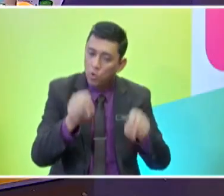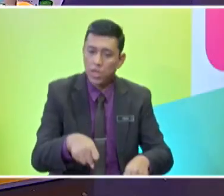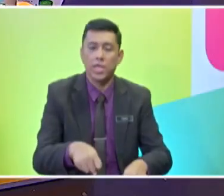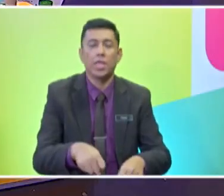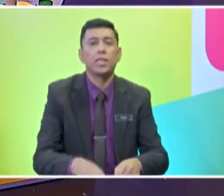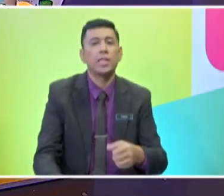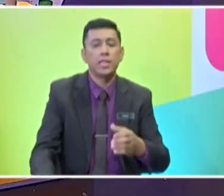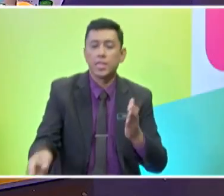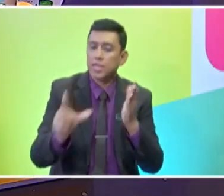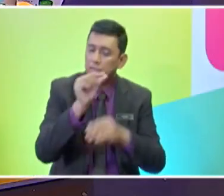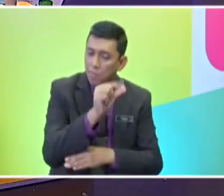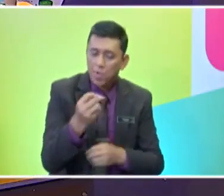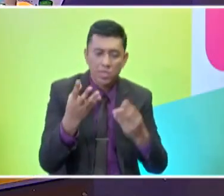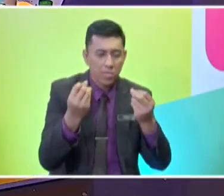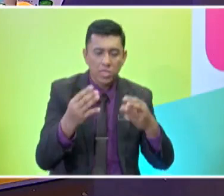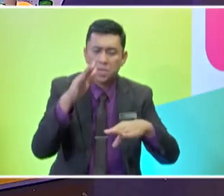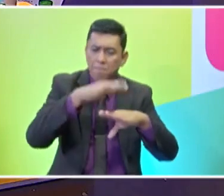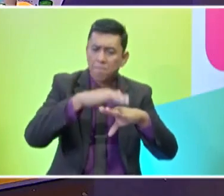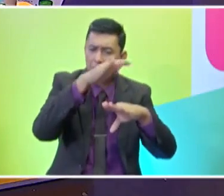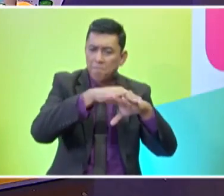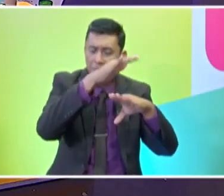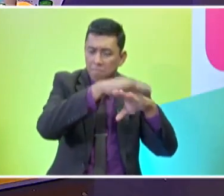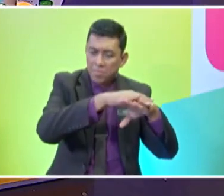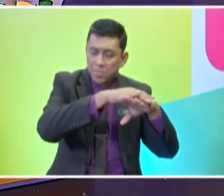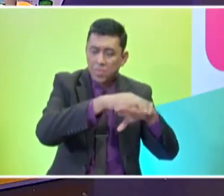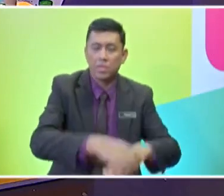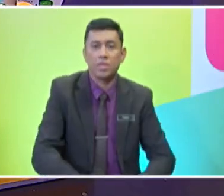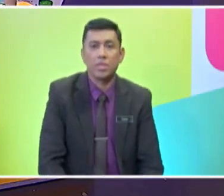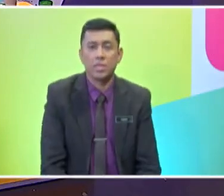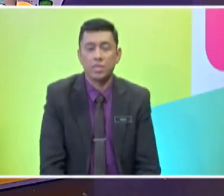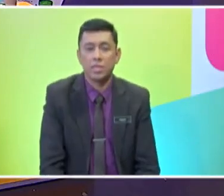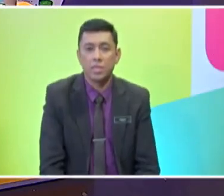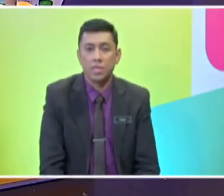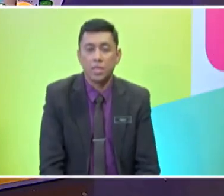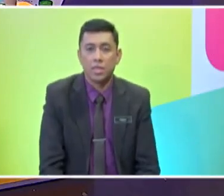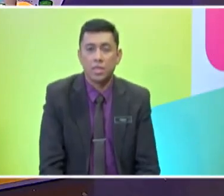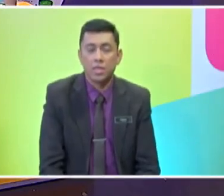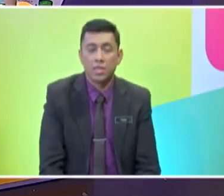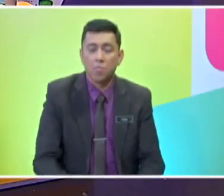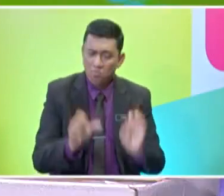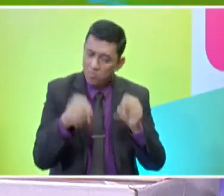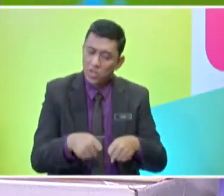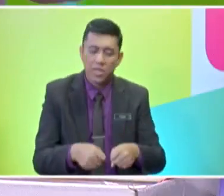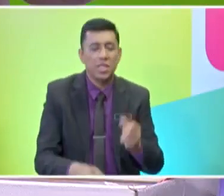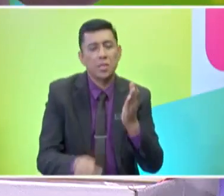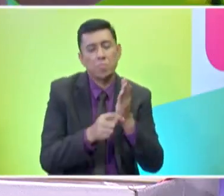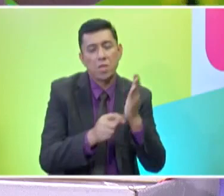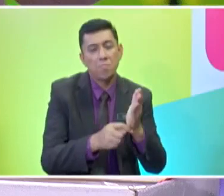sebutkan tadi secara bertindak ya itulah